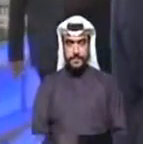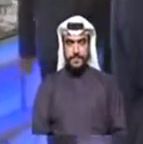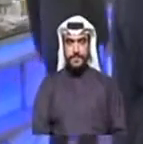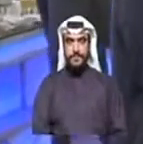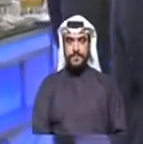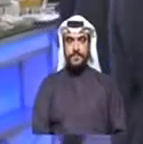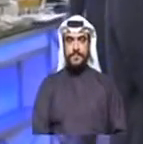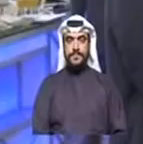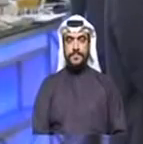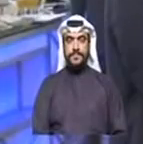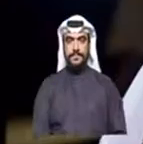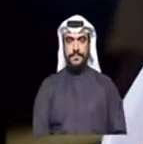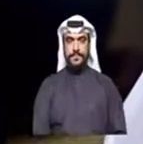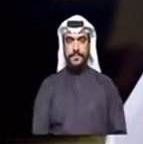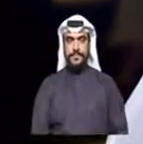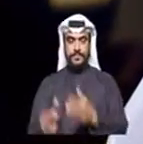الكويت.